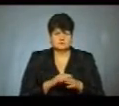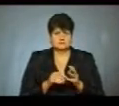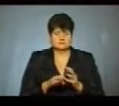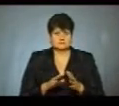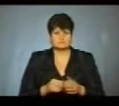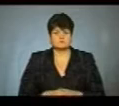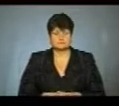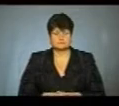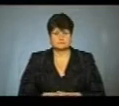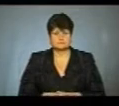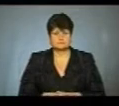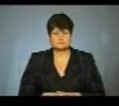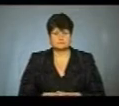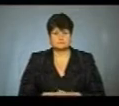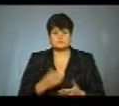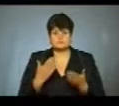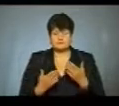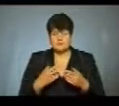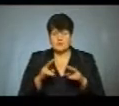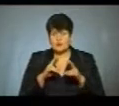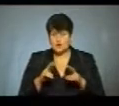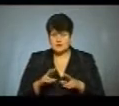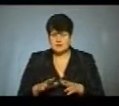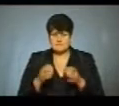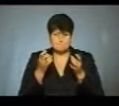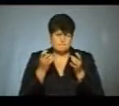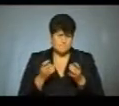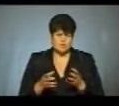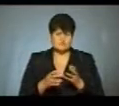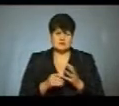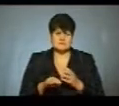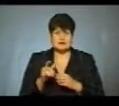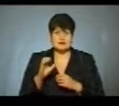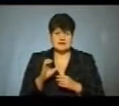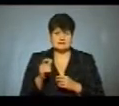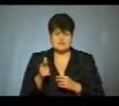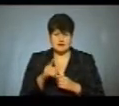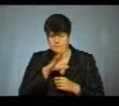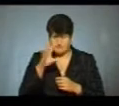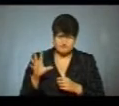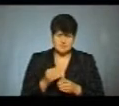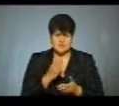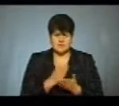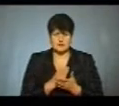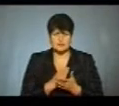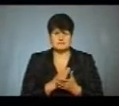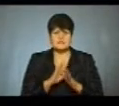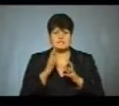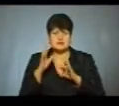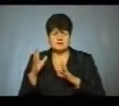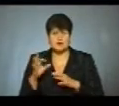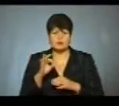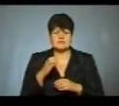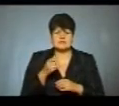буде відкритий? Дивіться, якщо ми розглядаємо просто землі СГ призначення, всі разом, які є, під садівництво, під